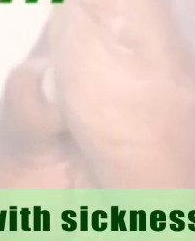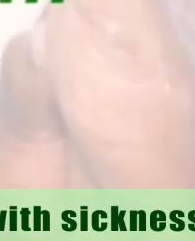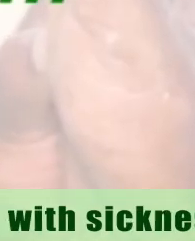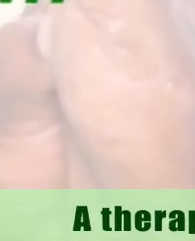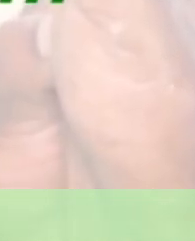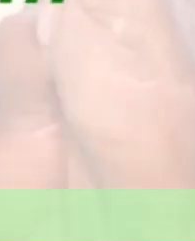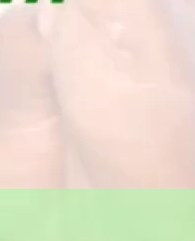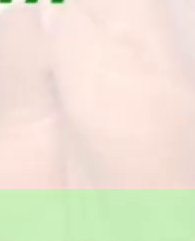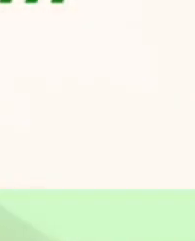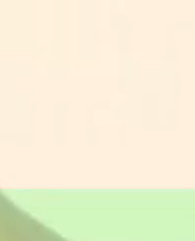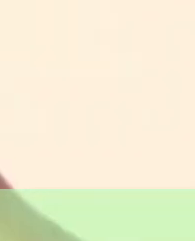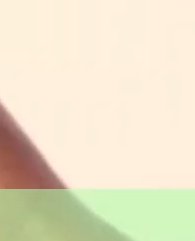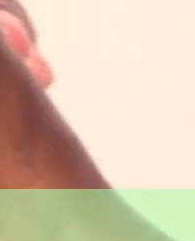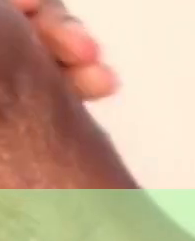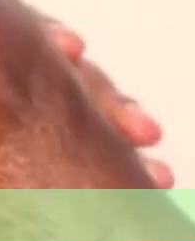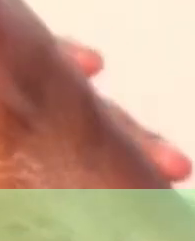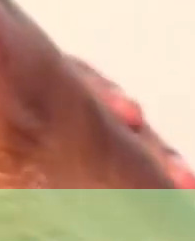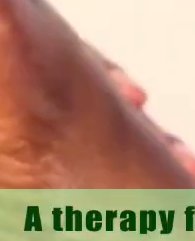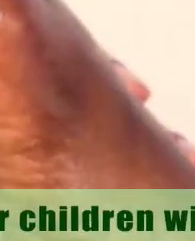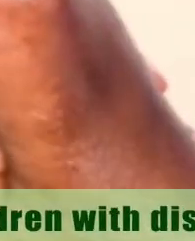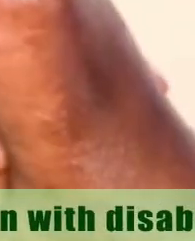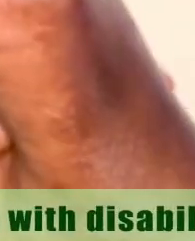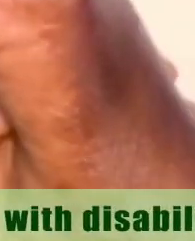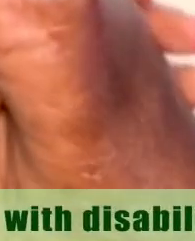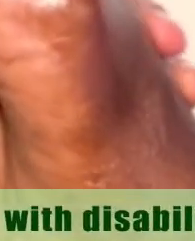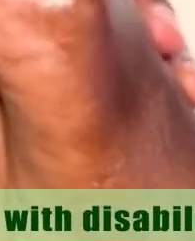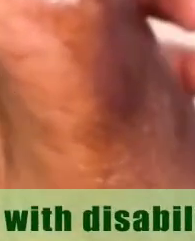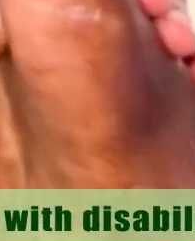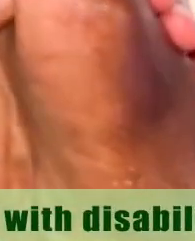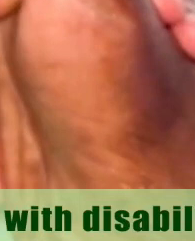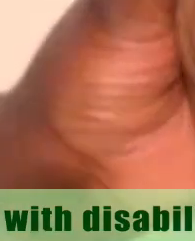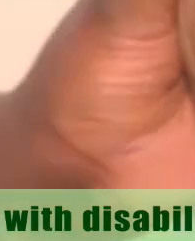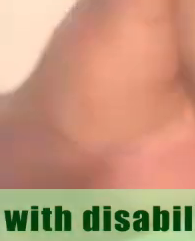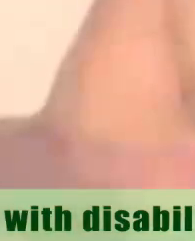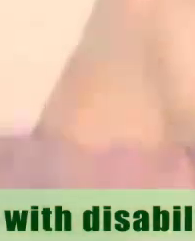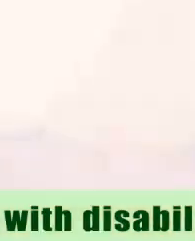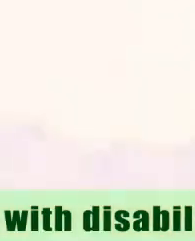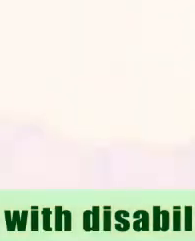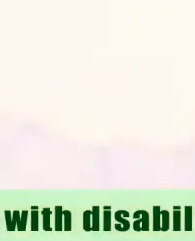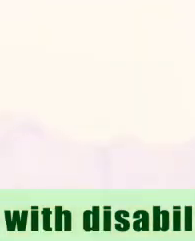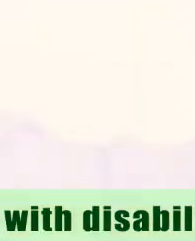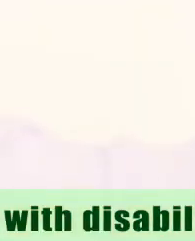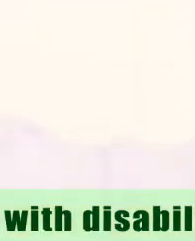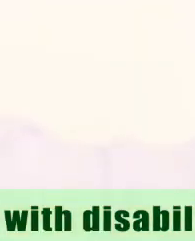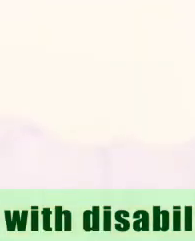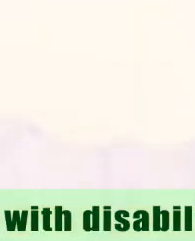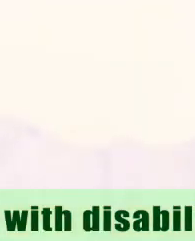www.nextreflex.com ku mafaranga ibihumbi 10 gusa inzira unyuramo wishyura nayo urayisanga kuri uru rubuga sobanuza kuri